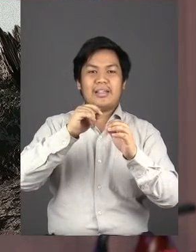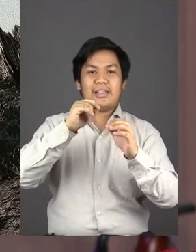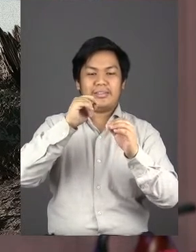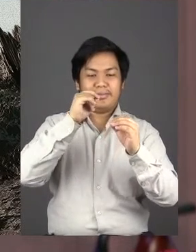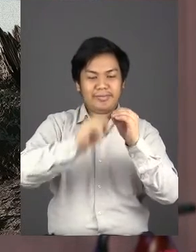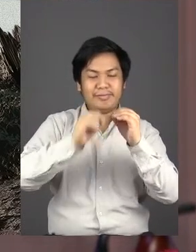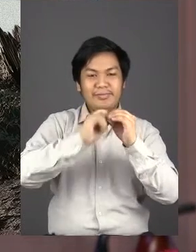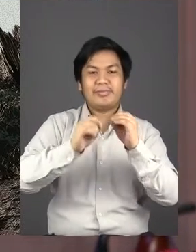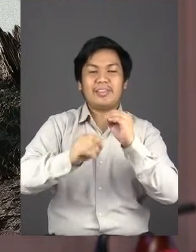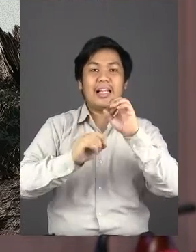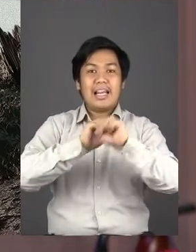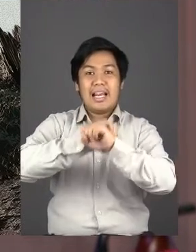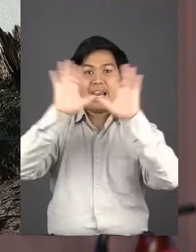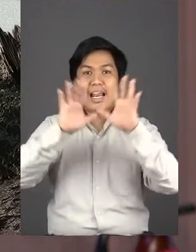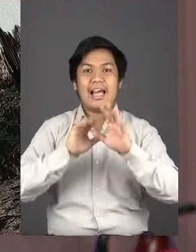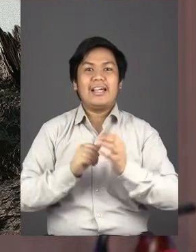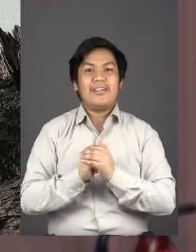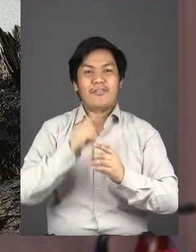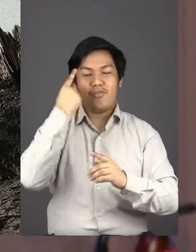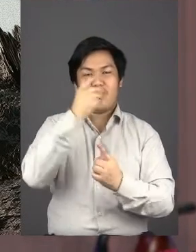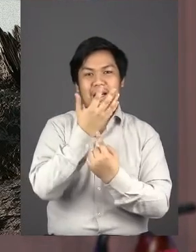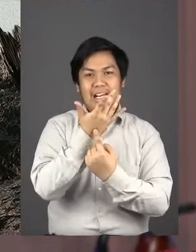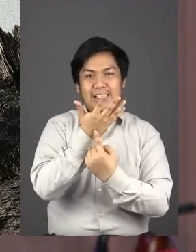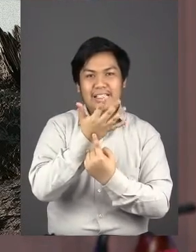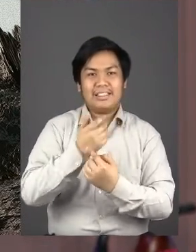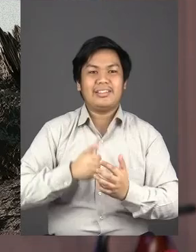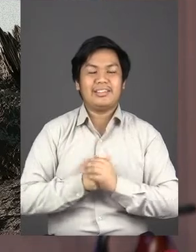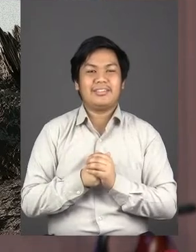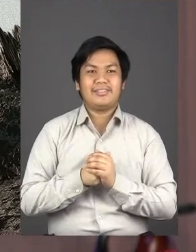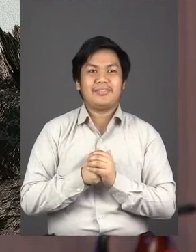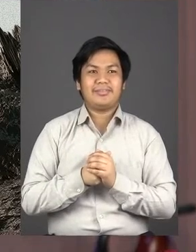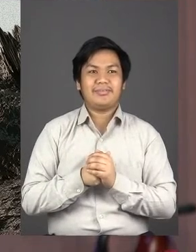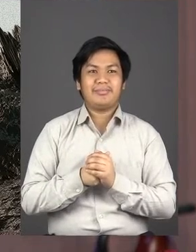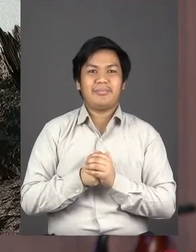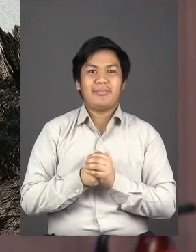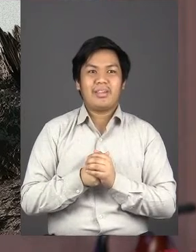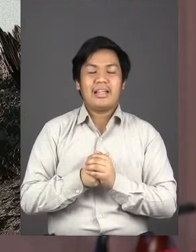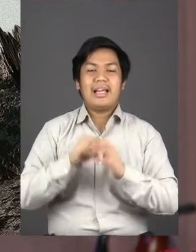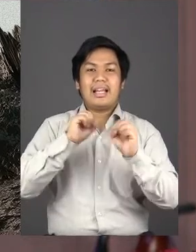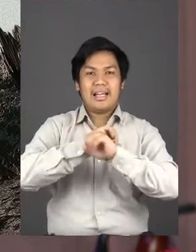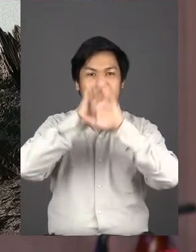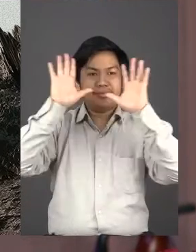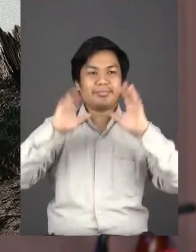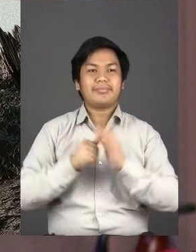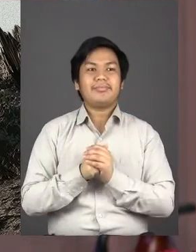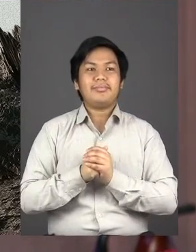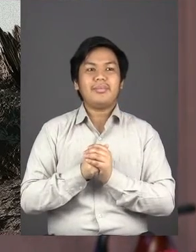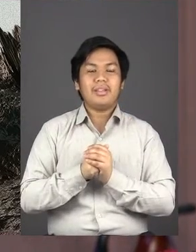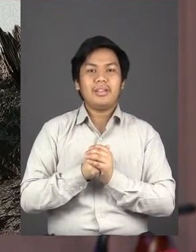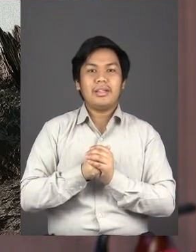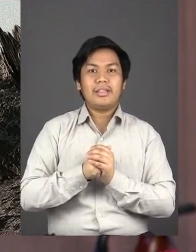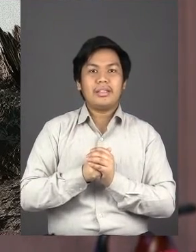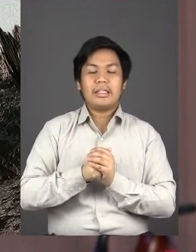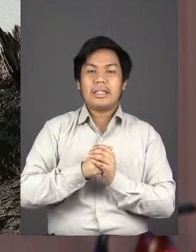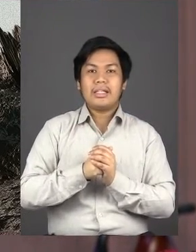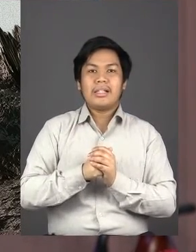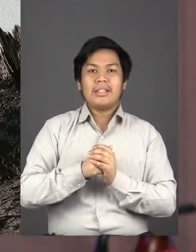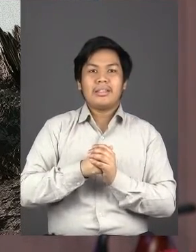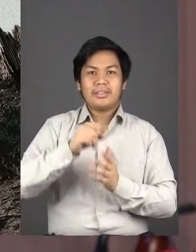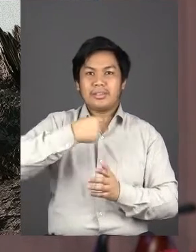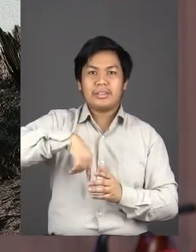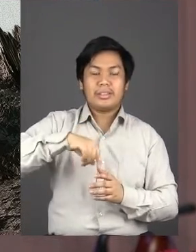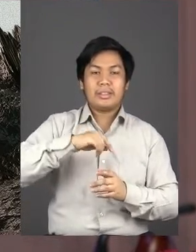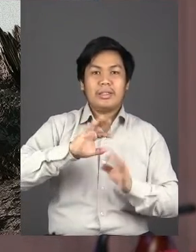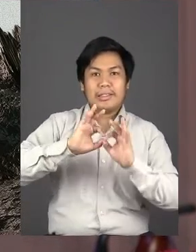ba? So ang salita pong ginamit ay phos. Ang translation po ay light. Pero hindi po malayo yung translation